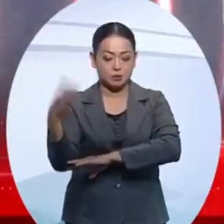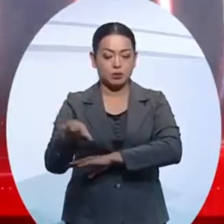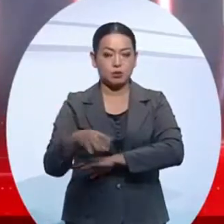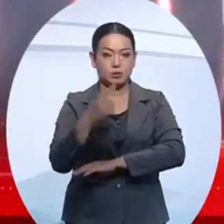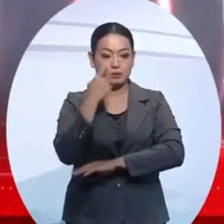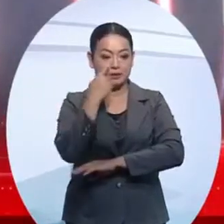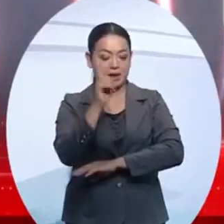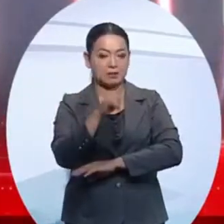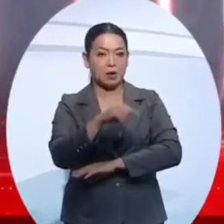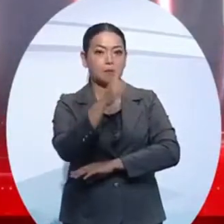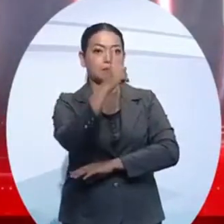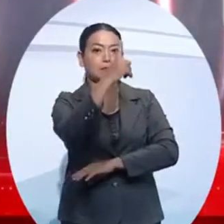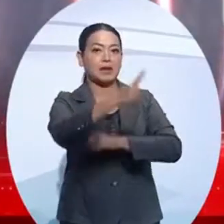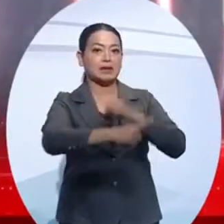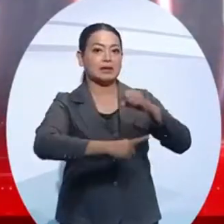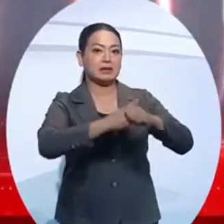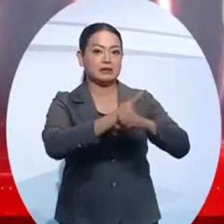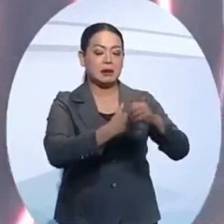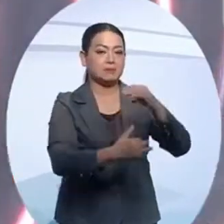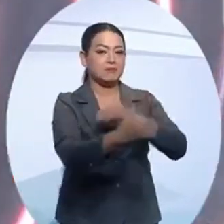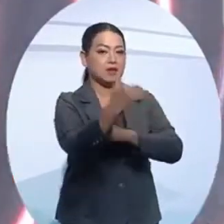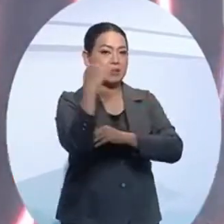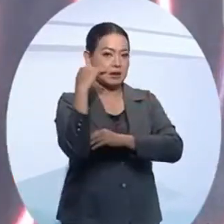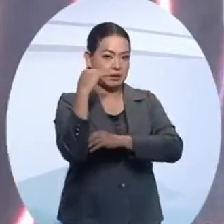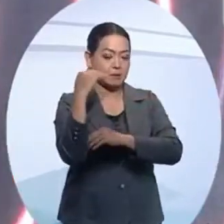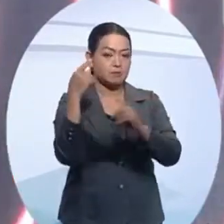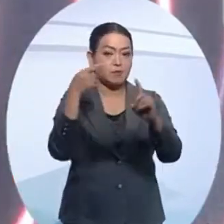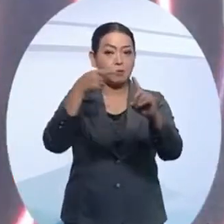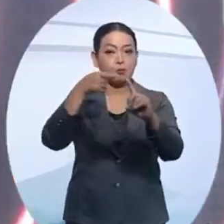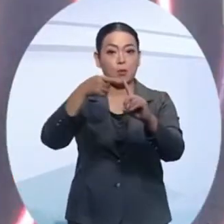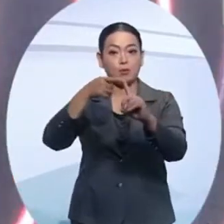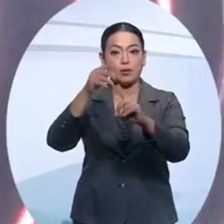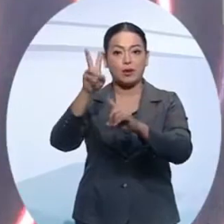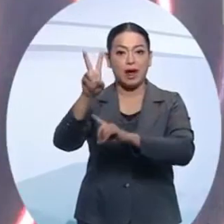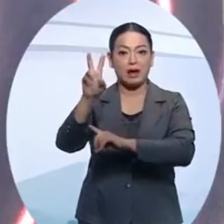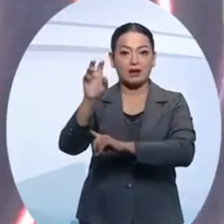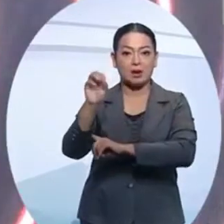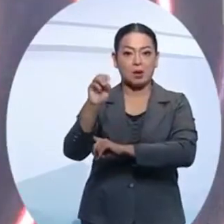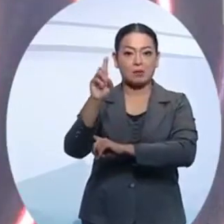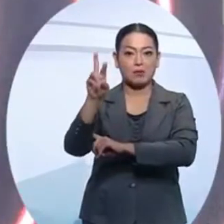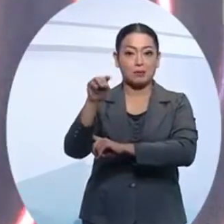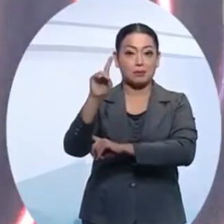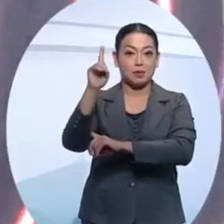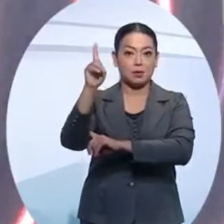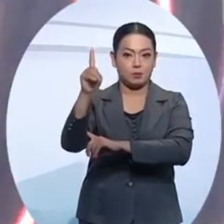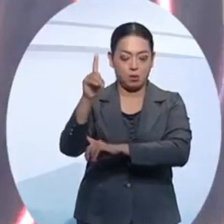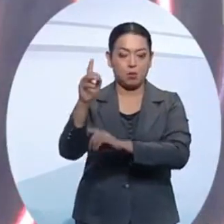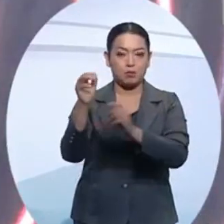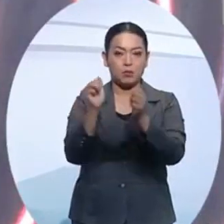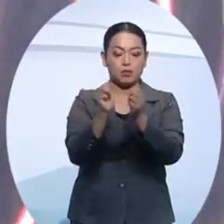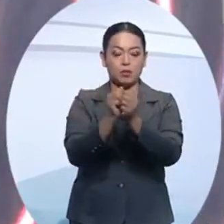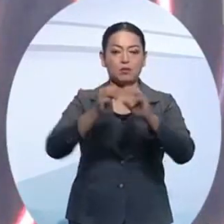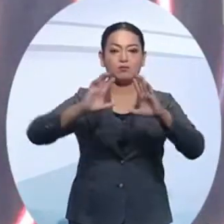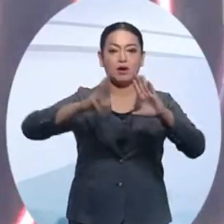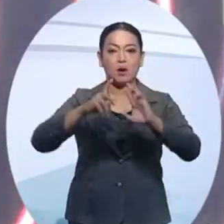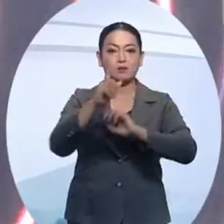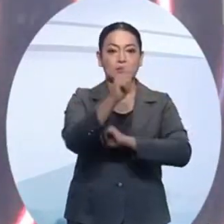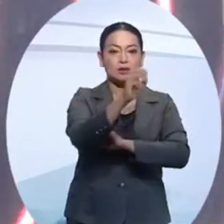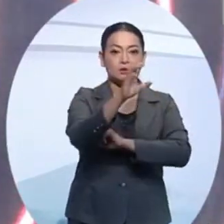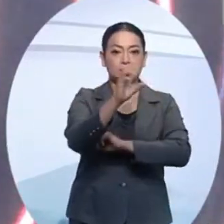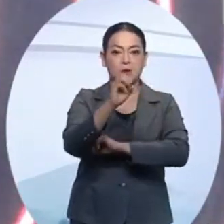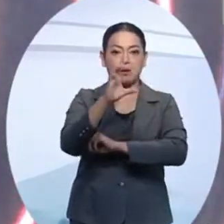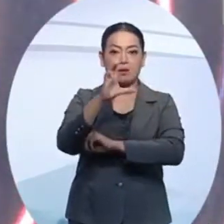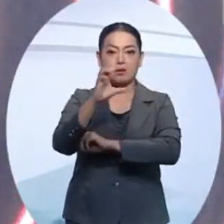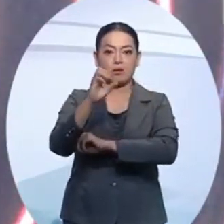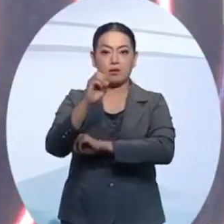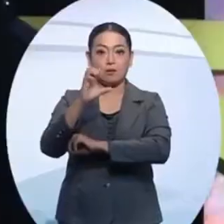phẩm. Và mục tiêu trong năm 2021 sẽ chính thức sáp nhập công ty mỹ phẩm Phúc Ngân với tập đoàn Socot để phát triển và đẩy